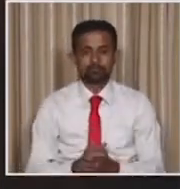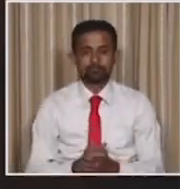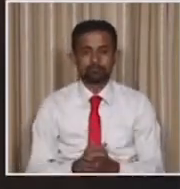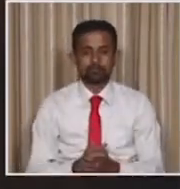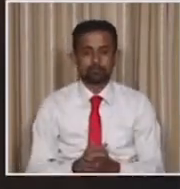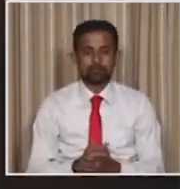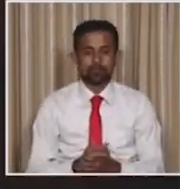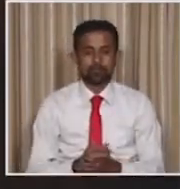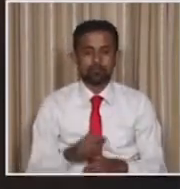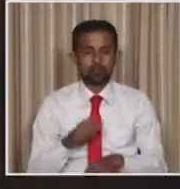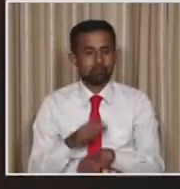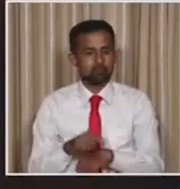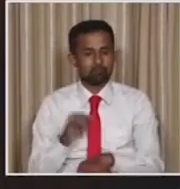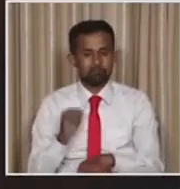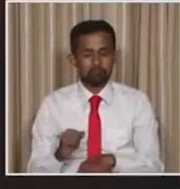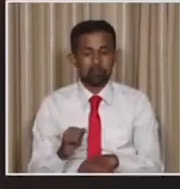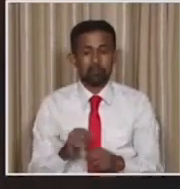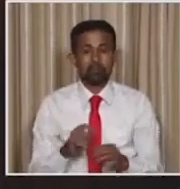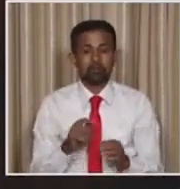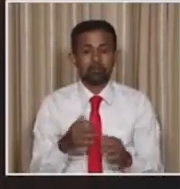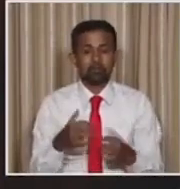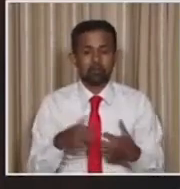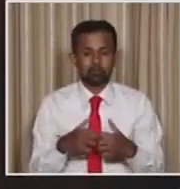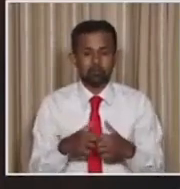මේ අවසනාවන්ත තත්ත්වය අදත්